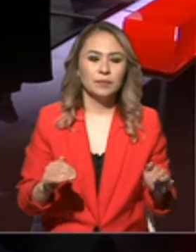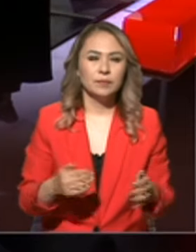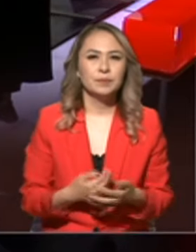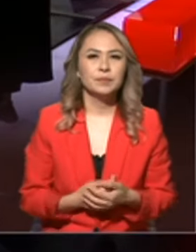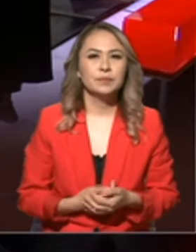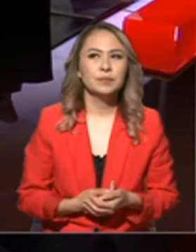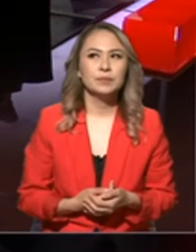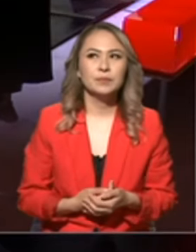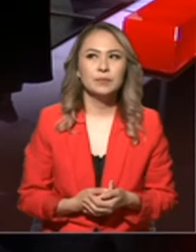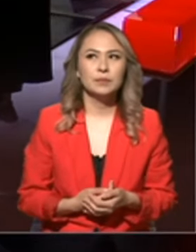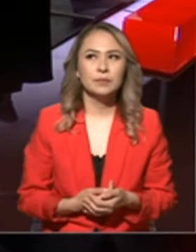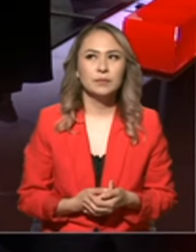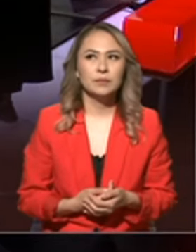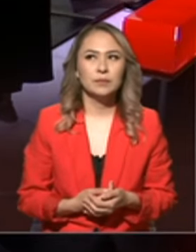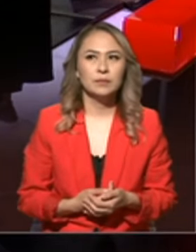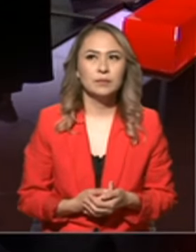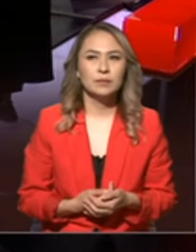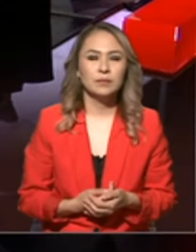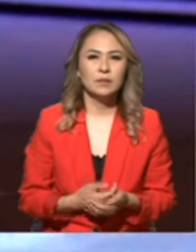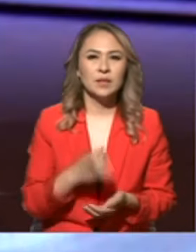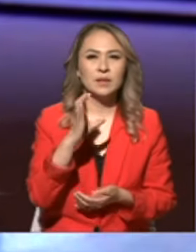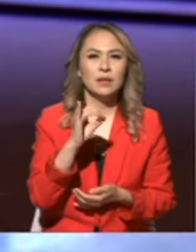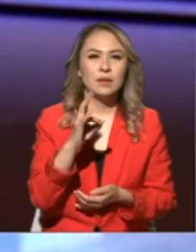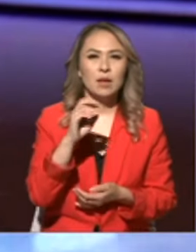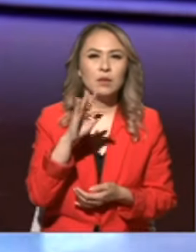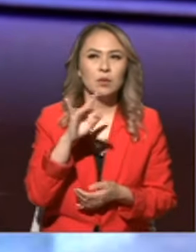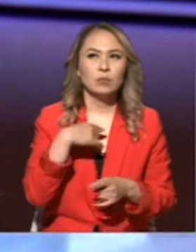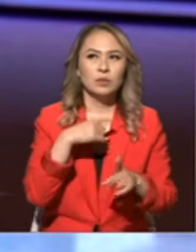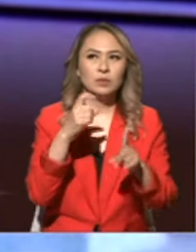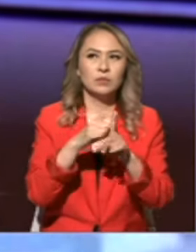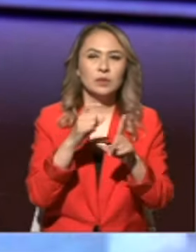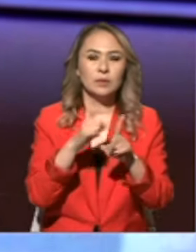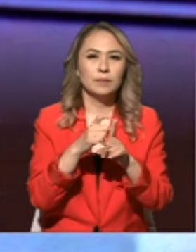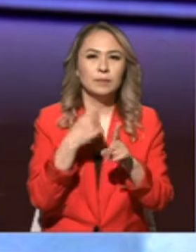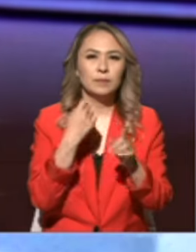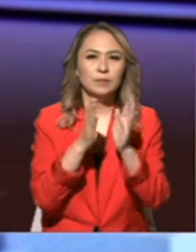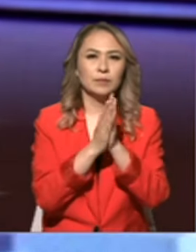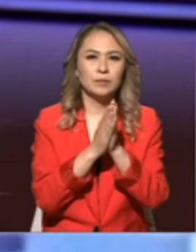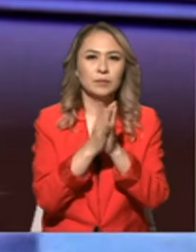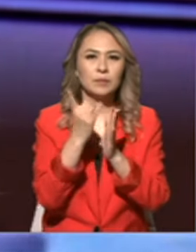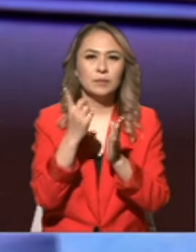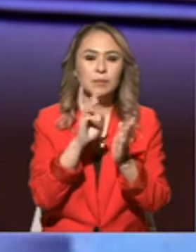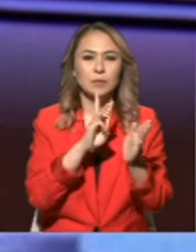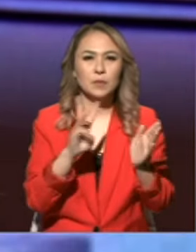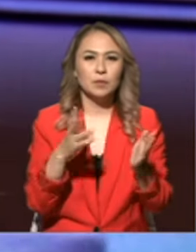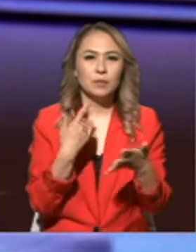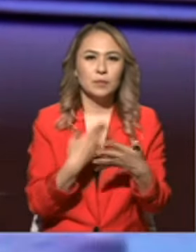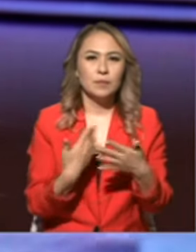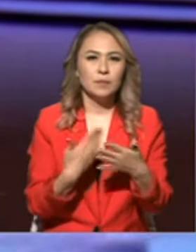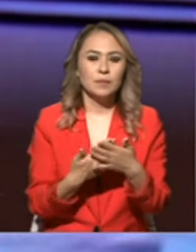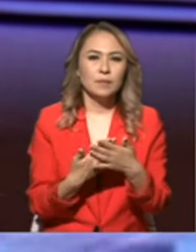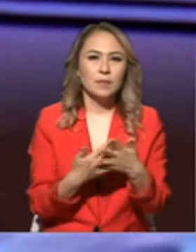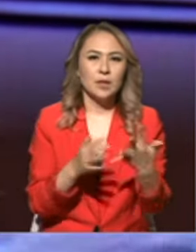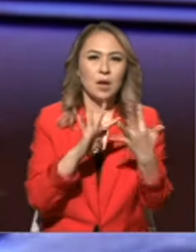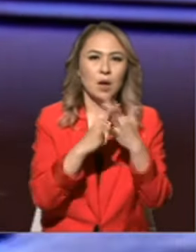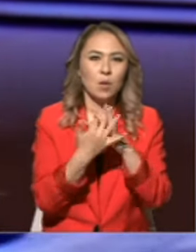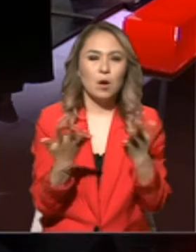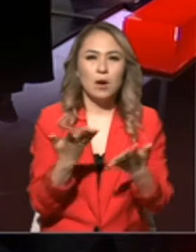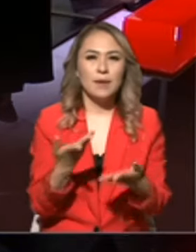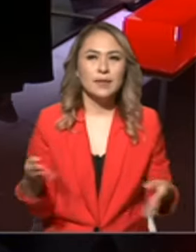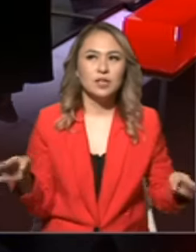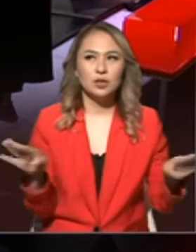қараңыздар, мына жерде сенатор мырза отыр. Рұқсат болса, ереке бір минут сөйлейін. Мына жерде қараңыздар, ауыл қалай